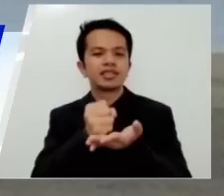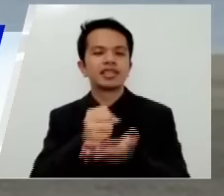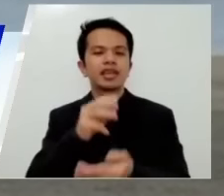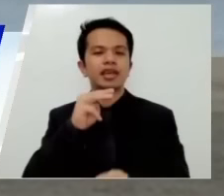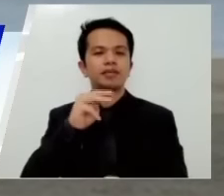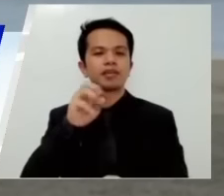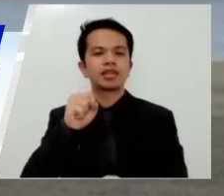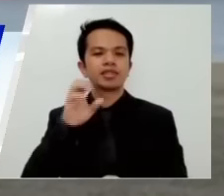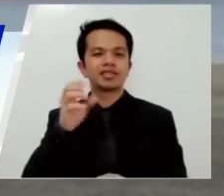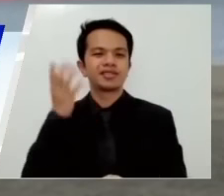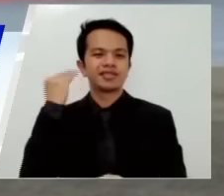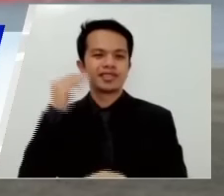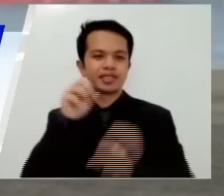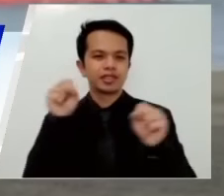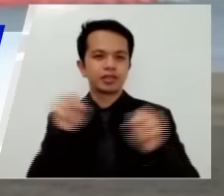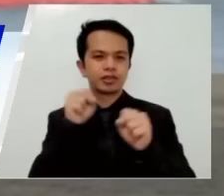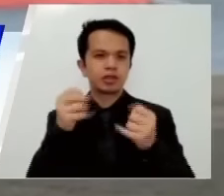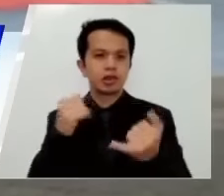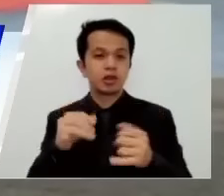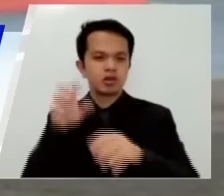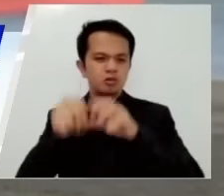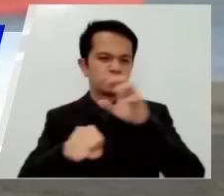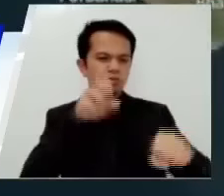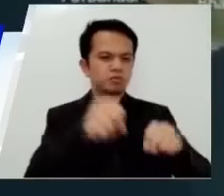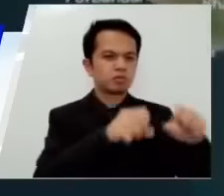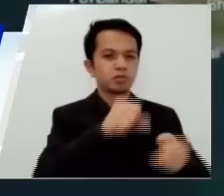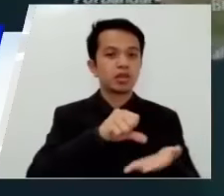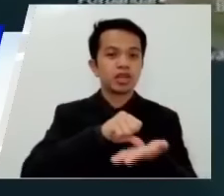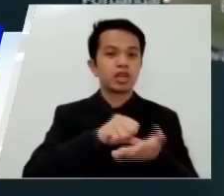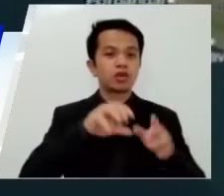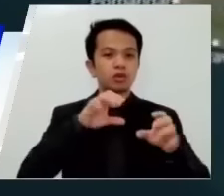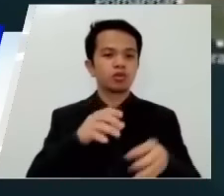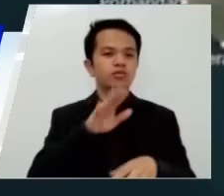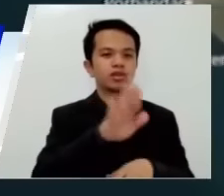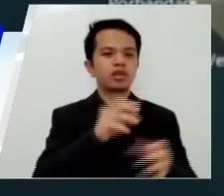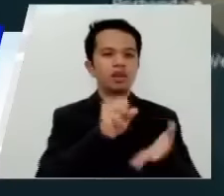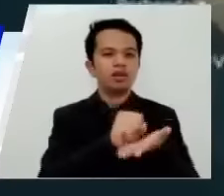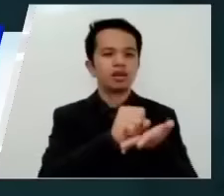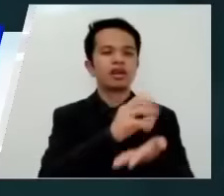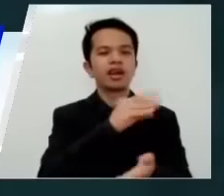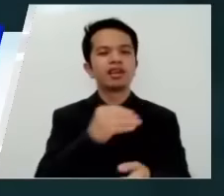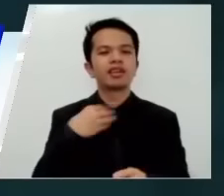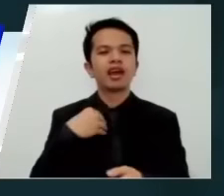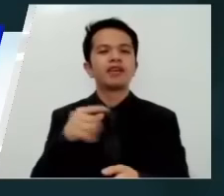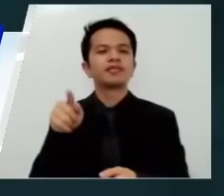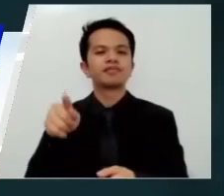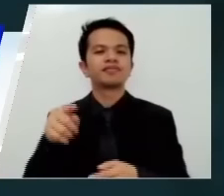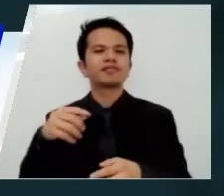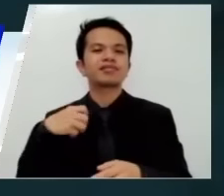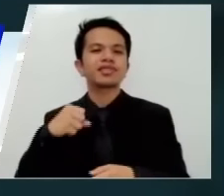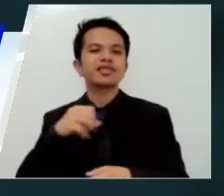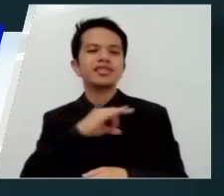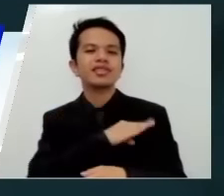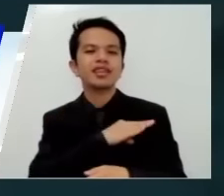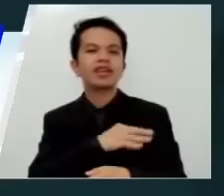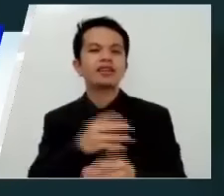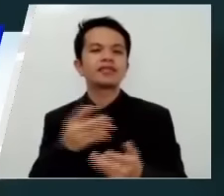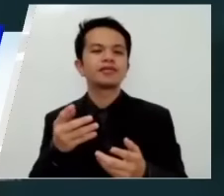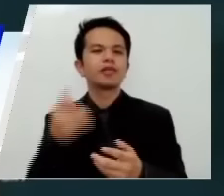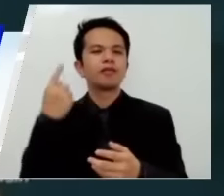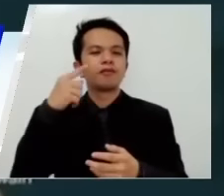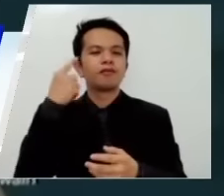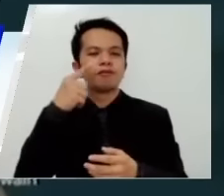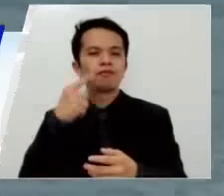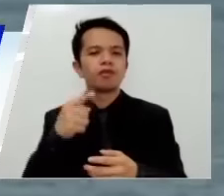Sabado, sinamsam ng mga Iranian authorities ang barko at 25 crew nito sa Strait of Hormuz para sa umunay